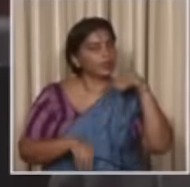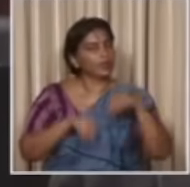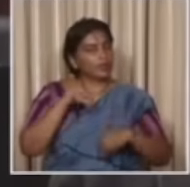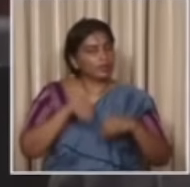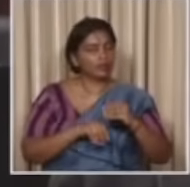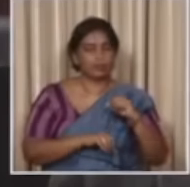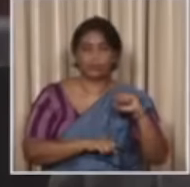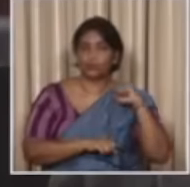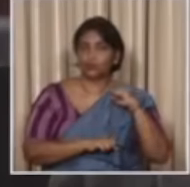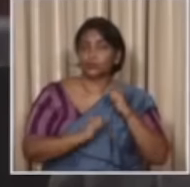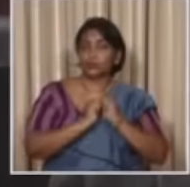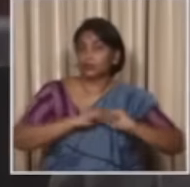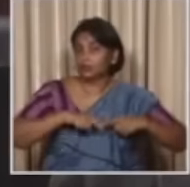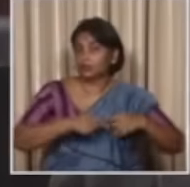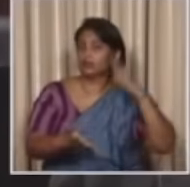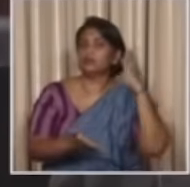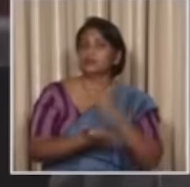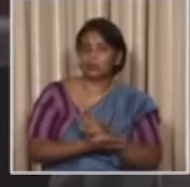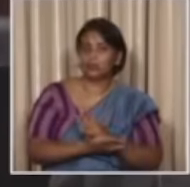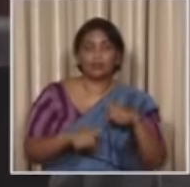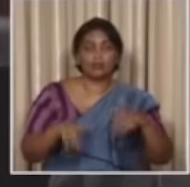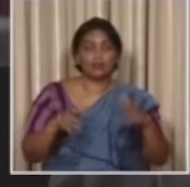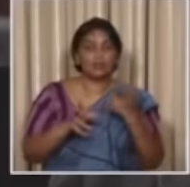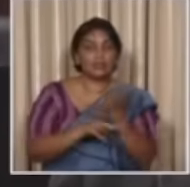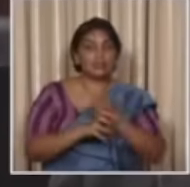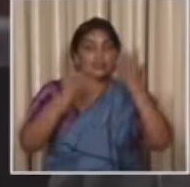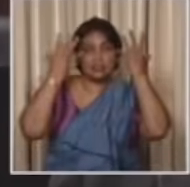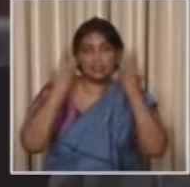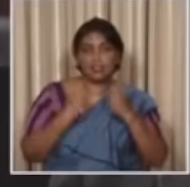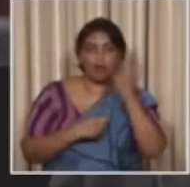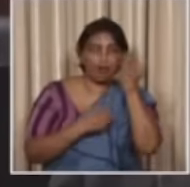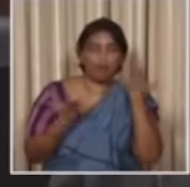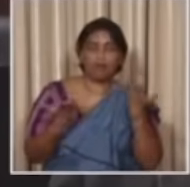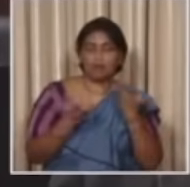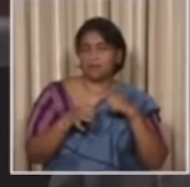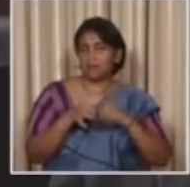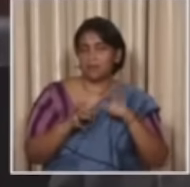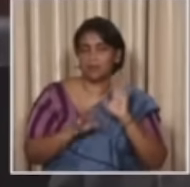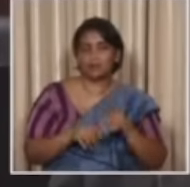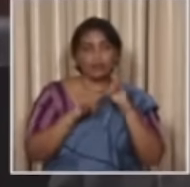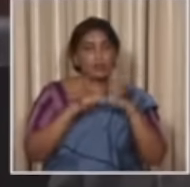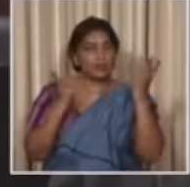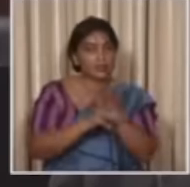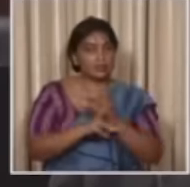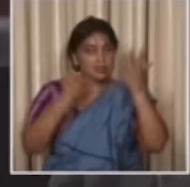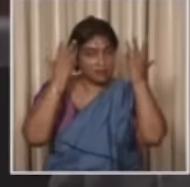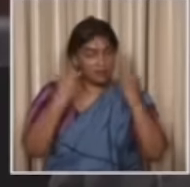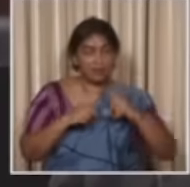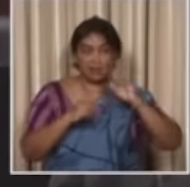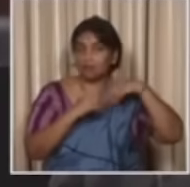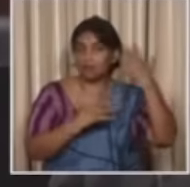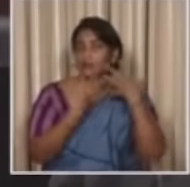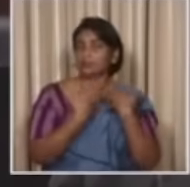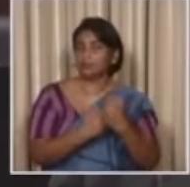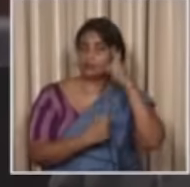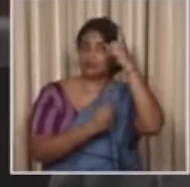ඇතුළු බලවතුන් දුවන දිවිල්ල නතර කරන්න තාම සිංහයෙක් හොයාගන්න බැරි වෙච්ච එකයි අපිට තියෙන ප්‍රශ්නේ. එහෙම සිංහයෙක් නුදුරු අනාගතේම බිහි